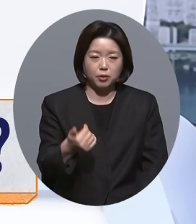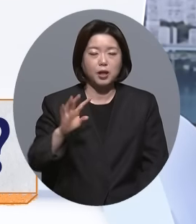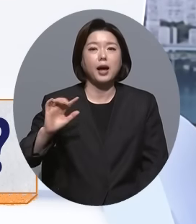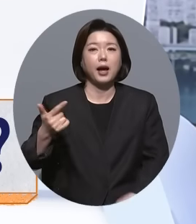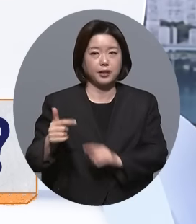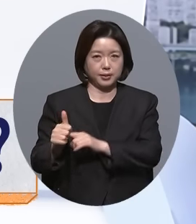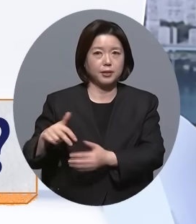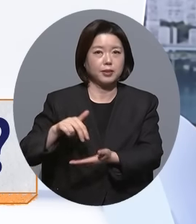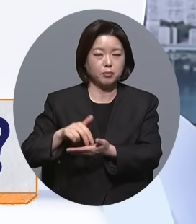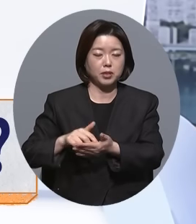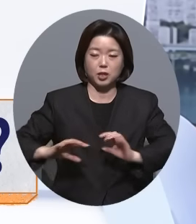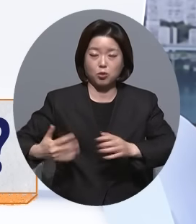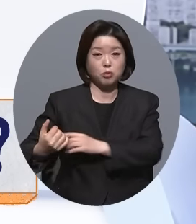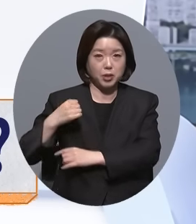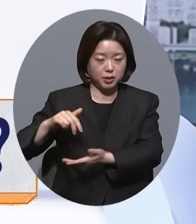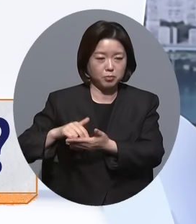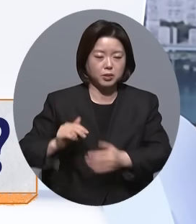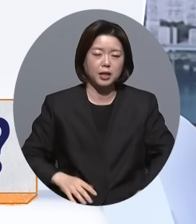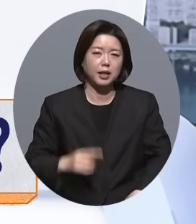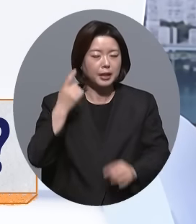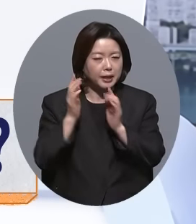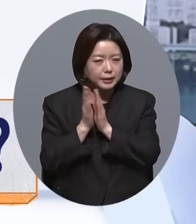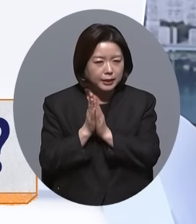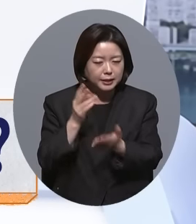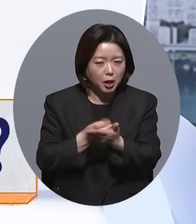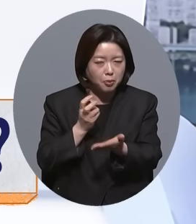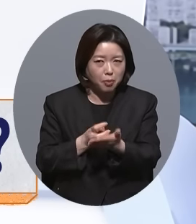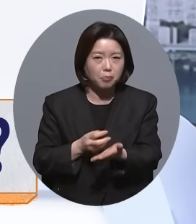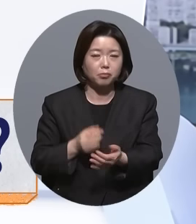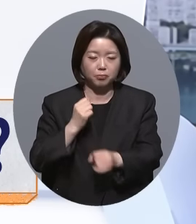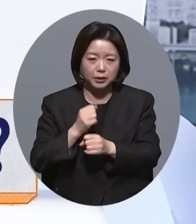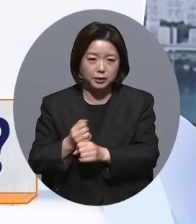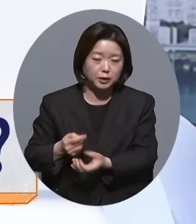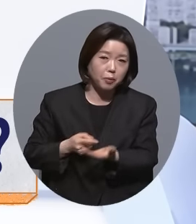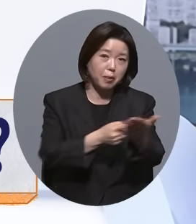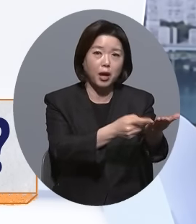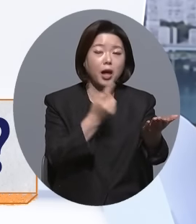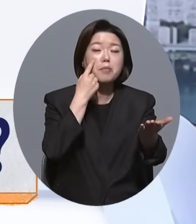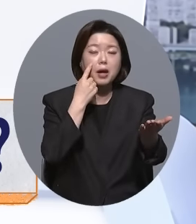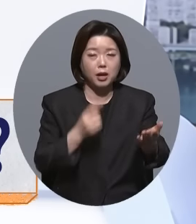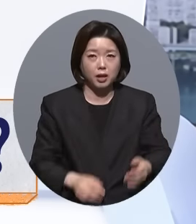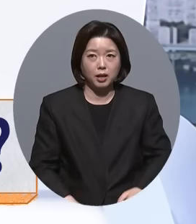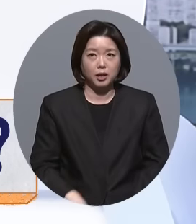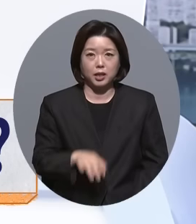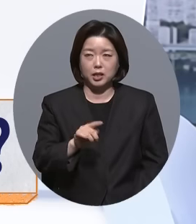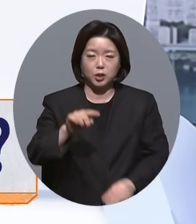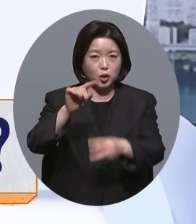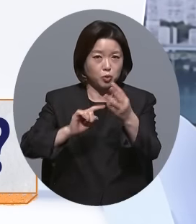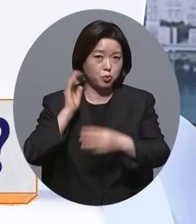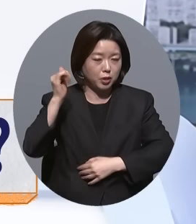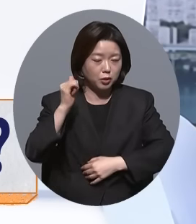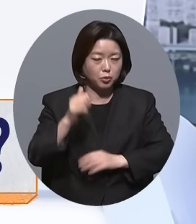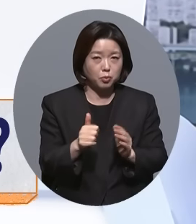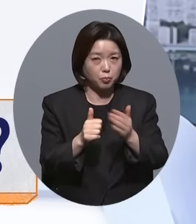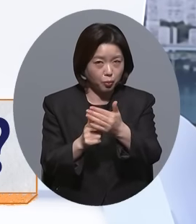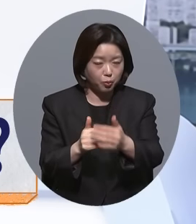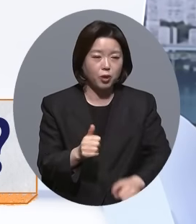쪽에서 그러니까 국민의힘에서 자체적인 특검법을 만들어서 오히려 역제안을 하는 방식. 그러니까 윤석열 대통령도 어느 정도 비호가